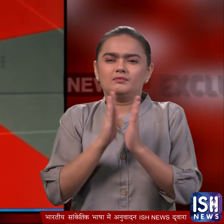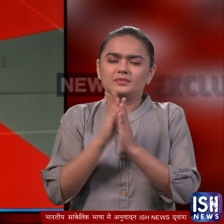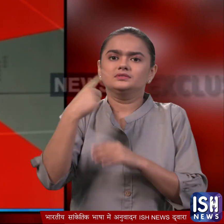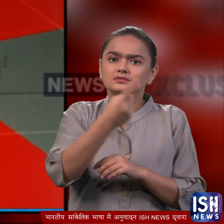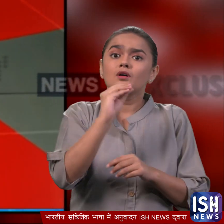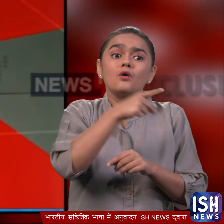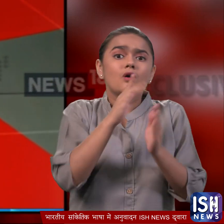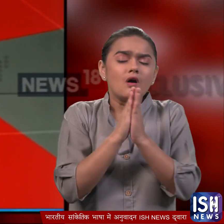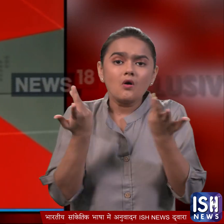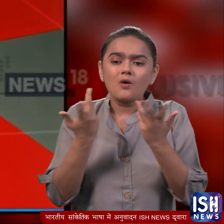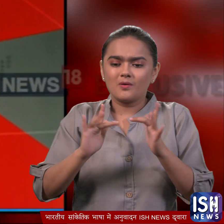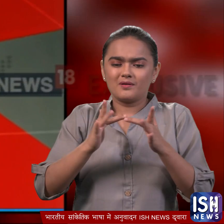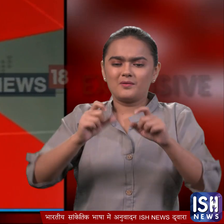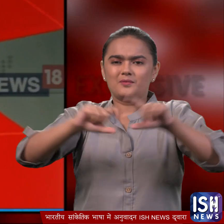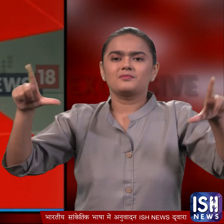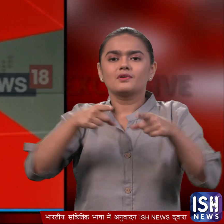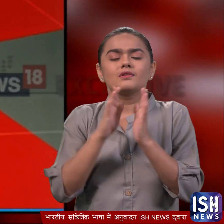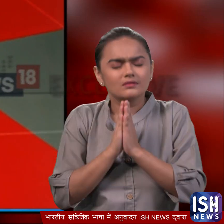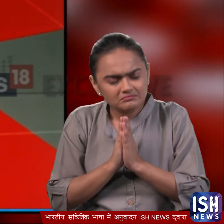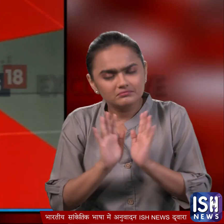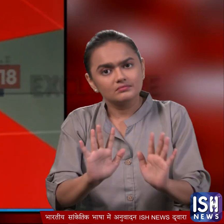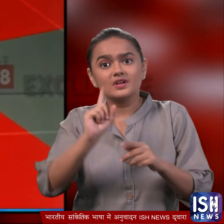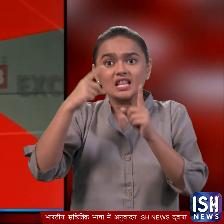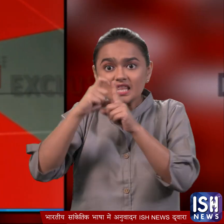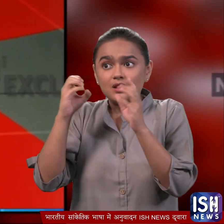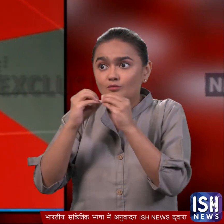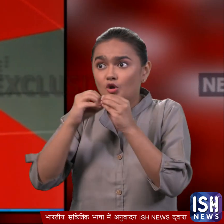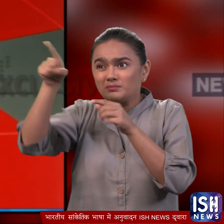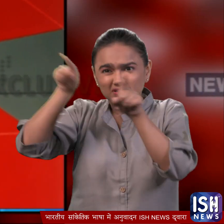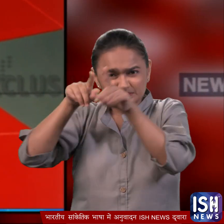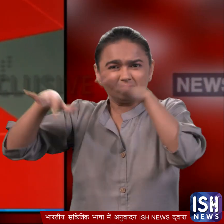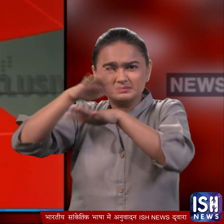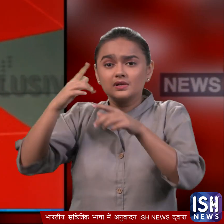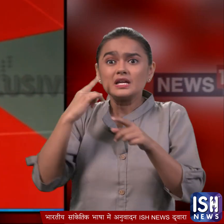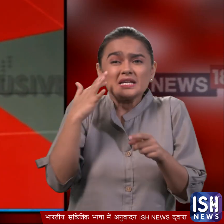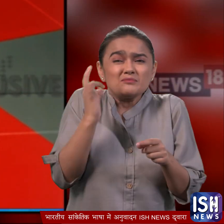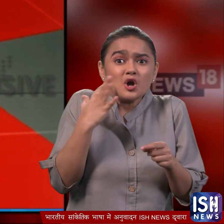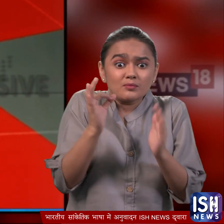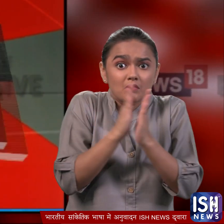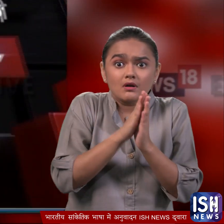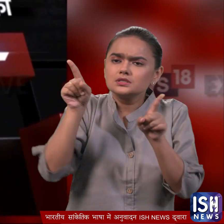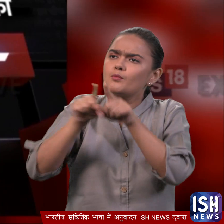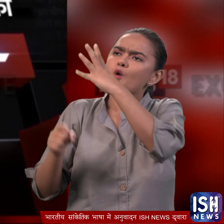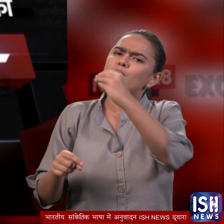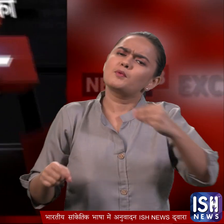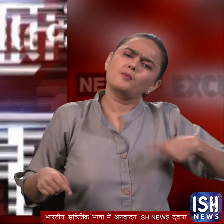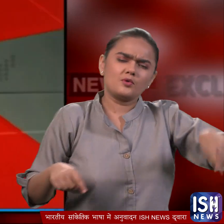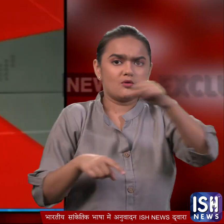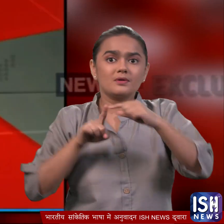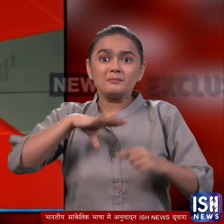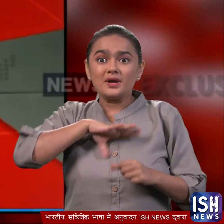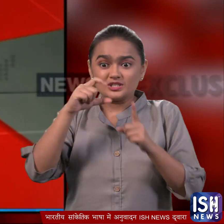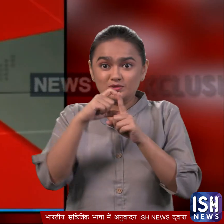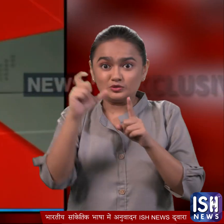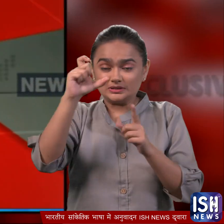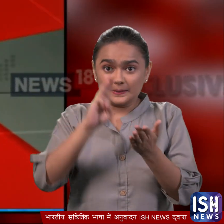आए और बेहतर होगा कि ऑनलाइन ही दर्शन करें, जिसकी व्यवस्था दिल्ली, मुंबई समेत देश के लगभग सभी प्रमुख मंदिरों ने कर दी। महाराष्ट्र